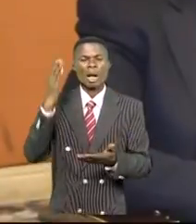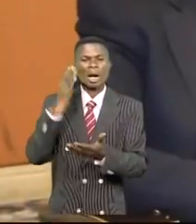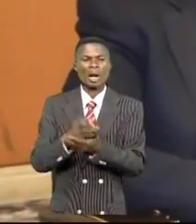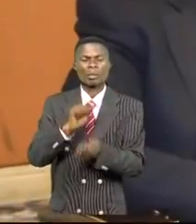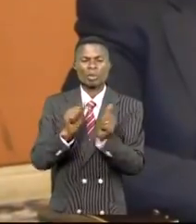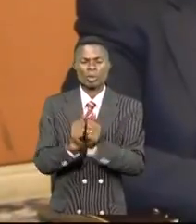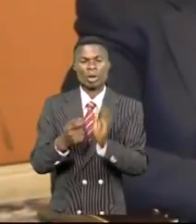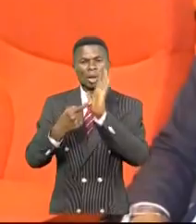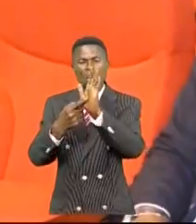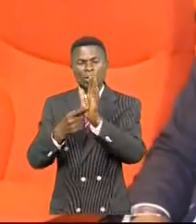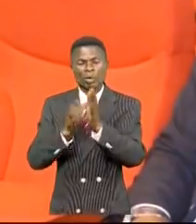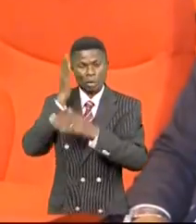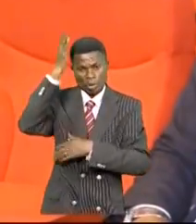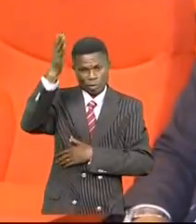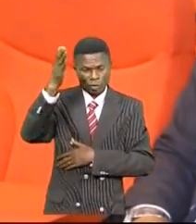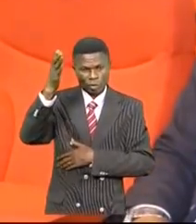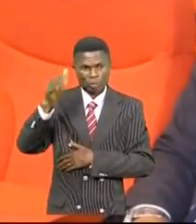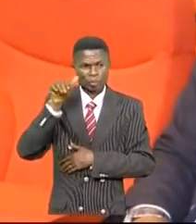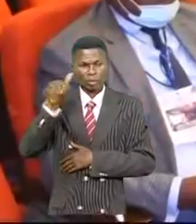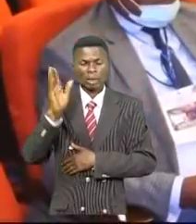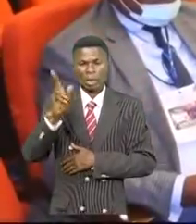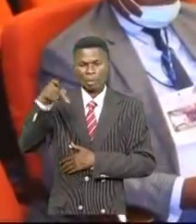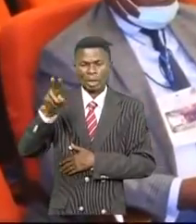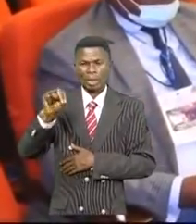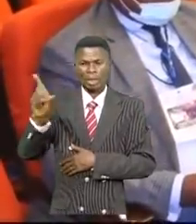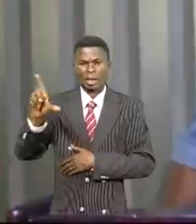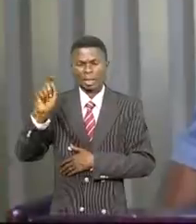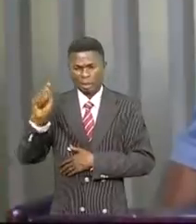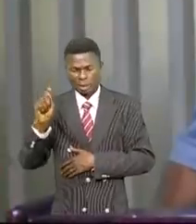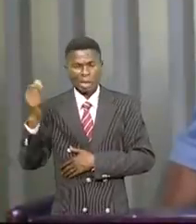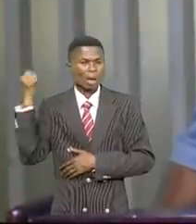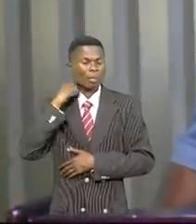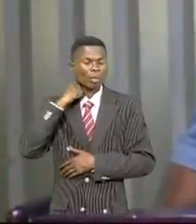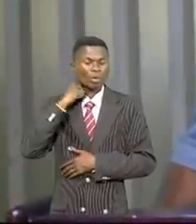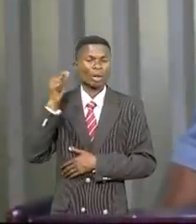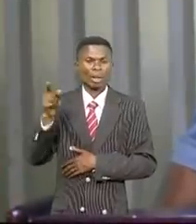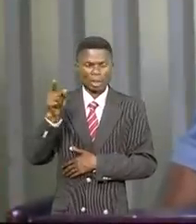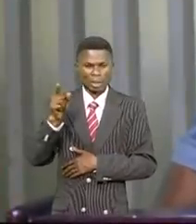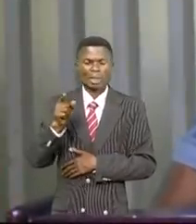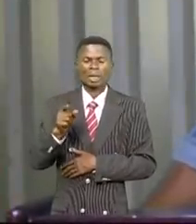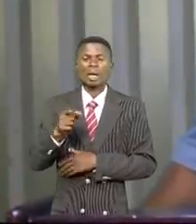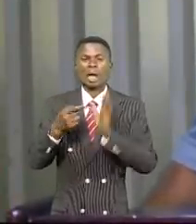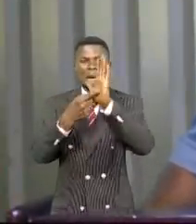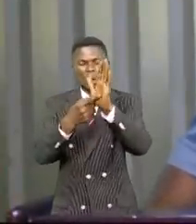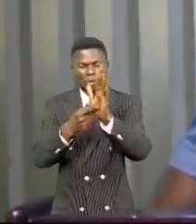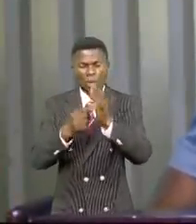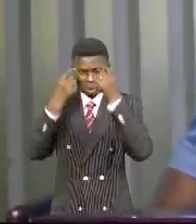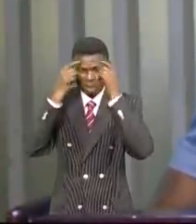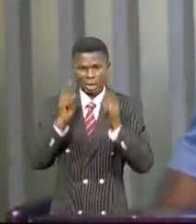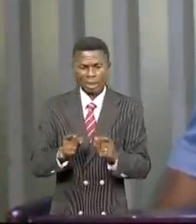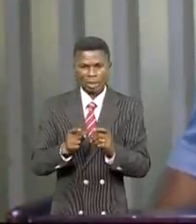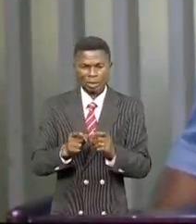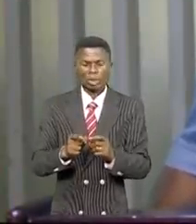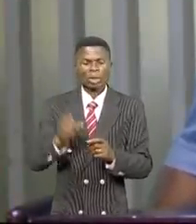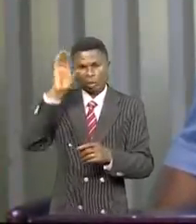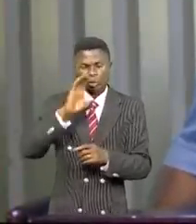avant de présenter les perspectives. Le directeur du PNLT, le professeur Dr Michel Kassoua, a fait la présentation des engagements pris en